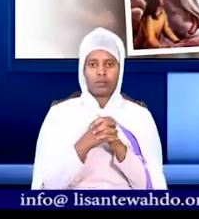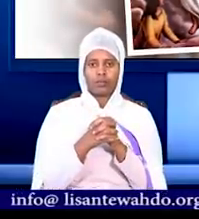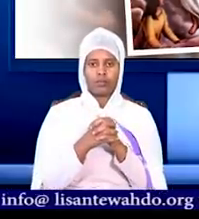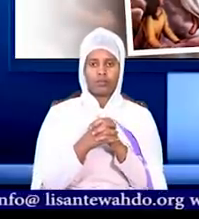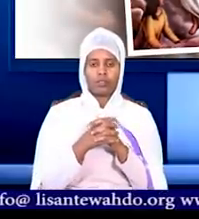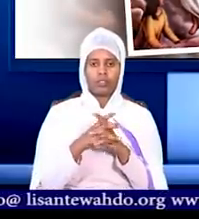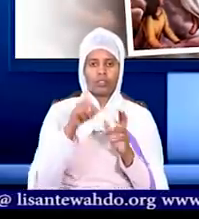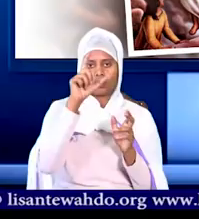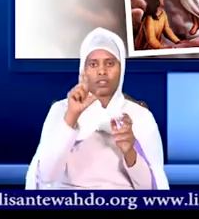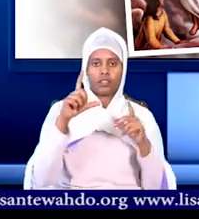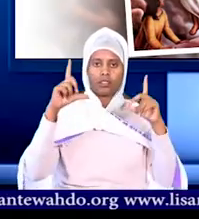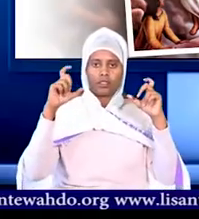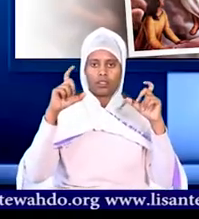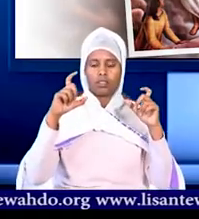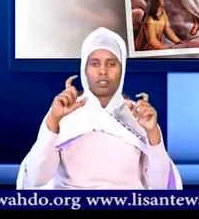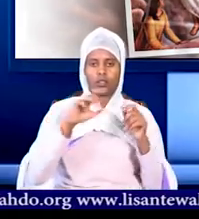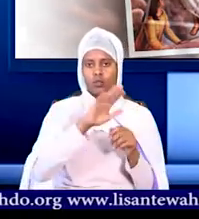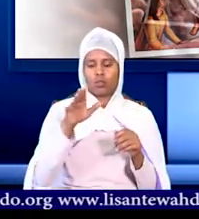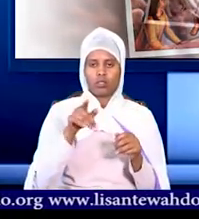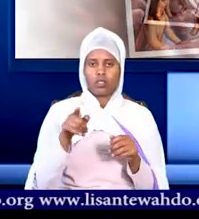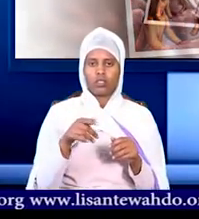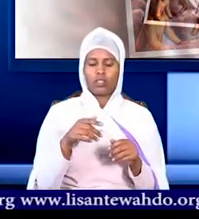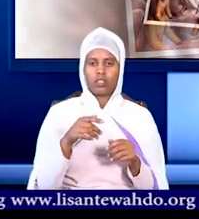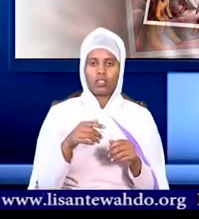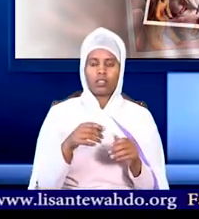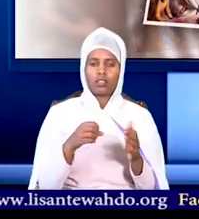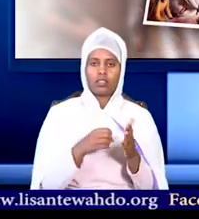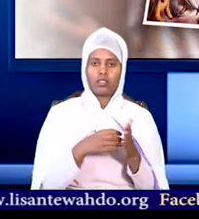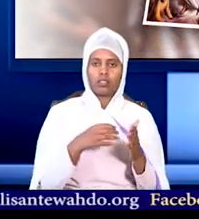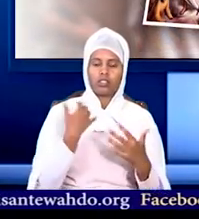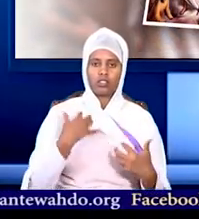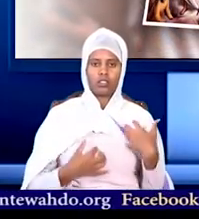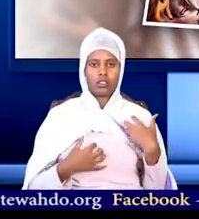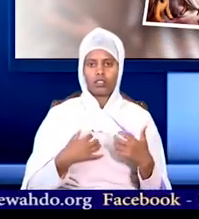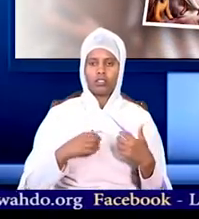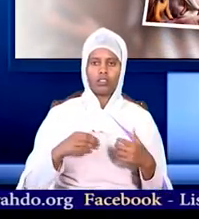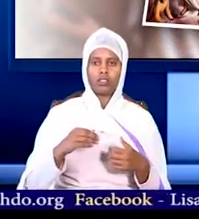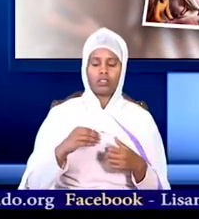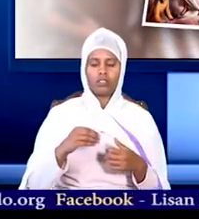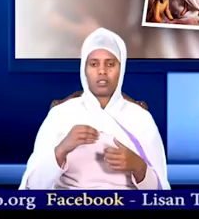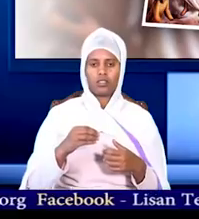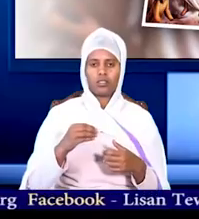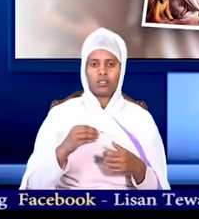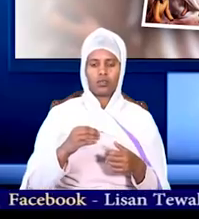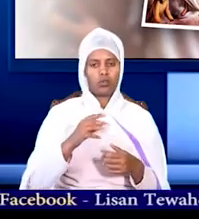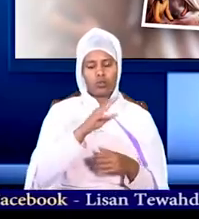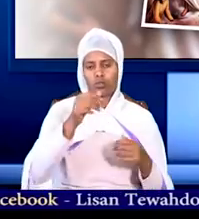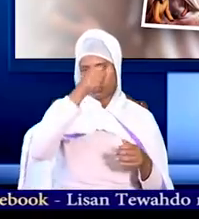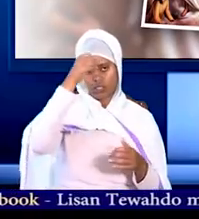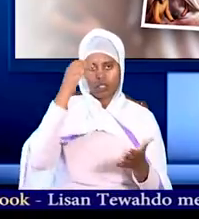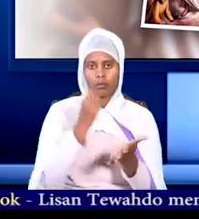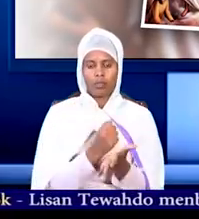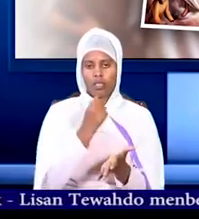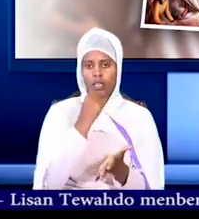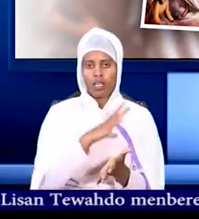ክንፅሊ ስእሊ ኣድህኖ ቅድሜና ገርና እንሆ ስቃያትካ ዝንዲ ምእንታና ኢልካ እዚ ኩሉ መከራ ዝኳ ድፀገብካስ ሕጂ